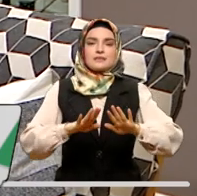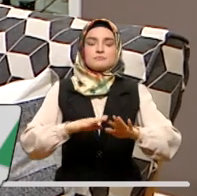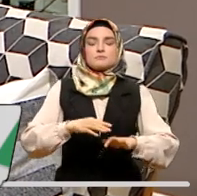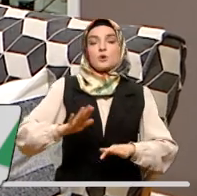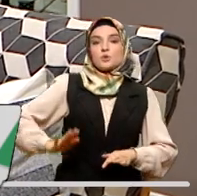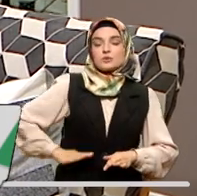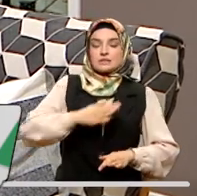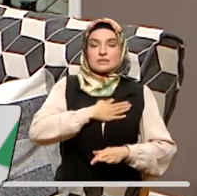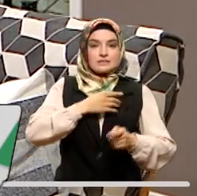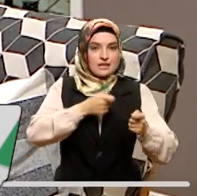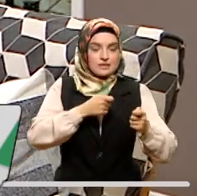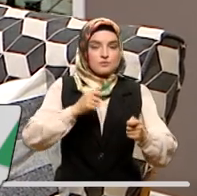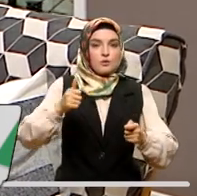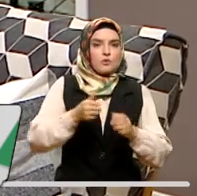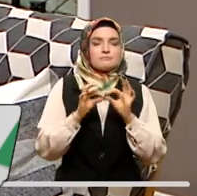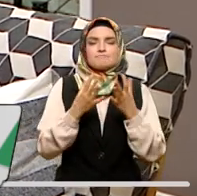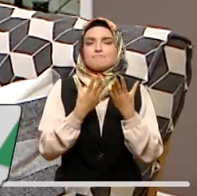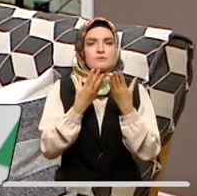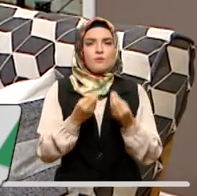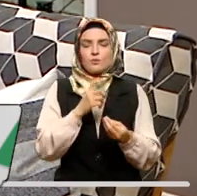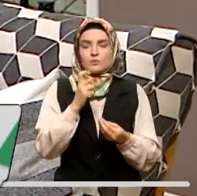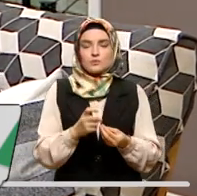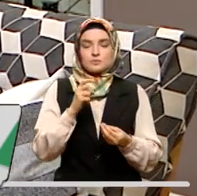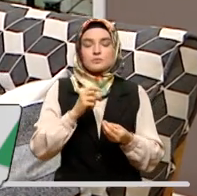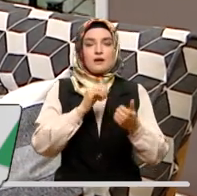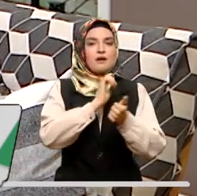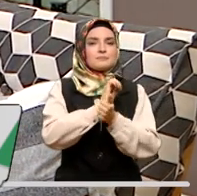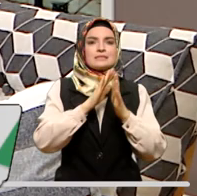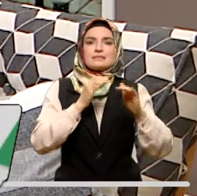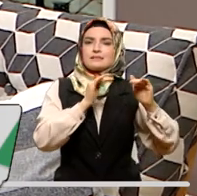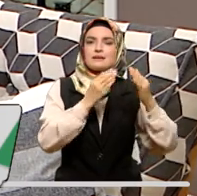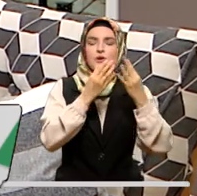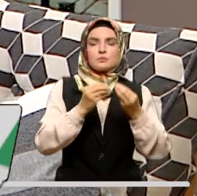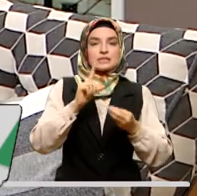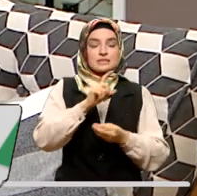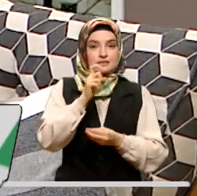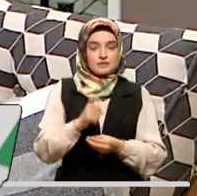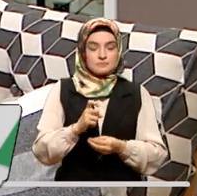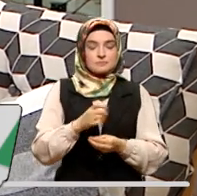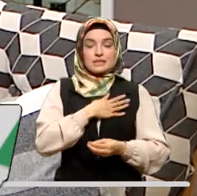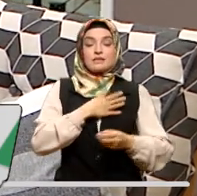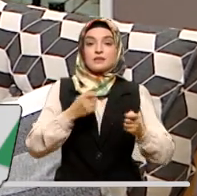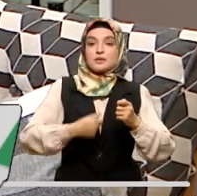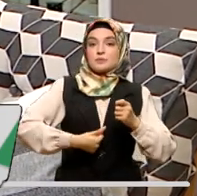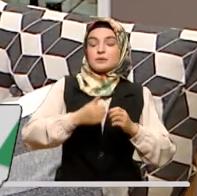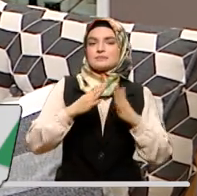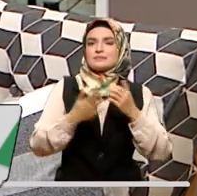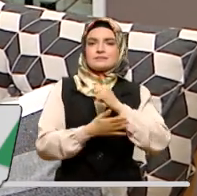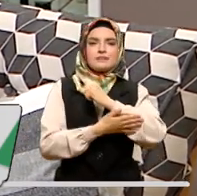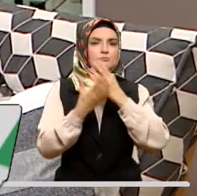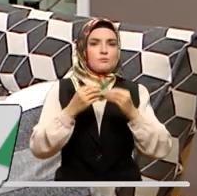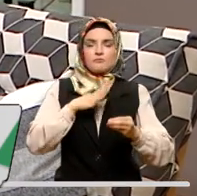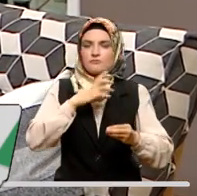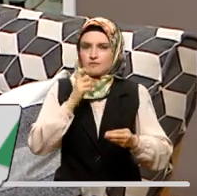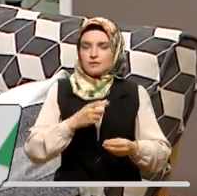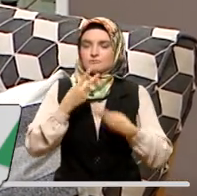noktalar nelerdir, aileler nasıl yaklaşmalı, aileler nasıl desteklenmeli, Diyanet İşleri Başkanlığımız nasıl destekliyor, nasıl yardımcı oluyor, bu konuda